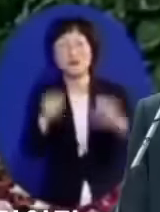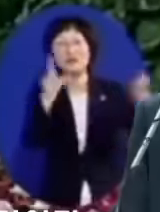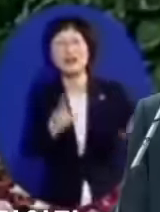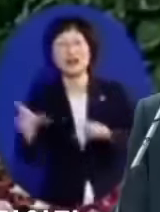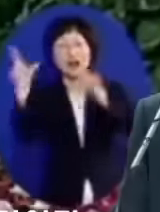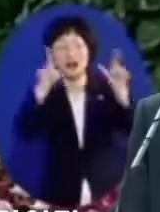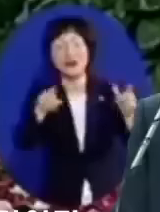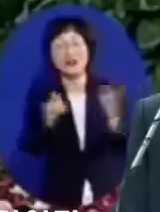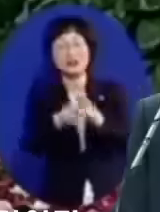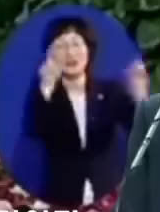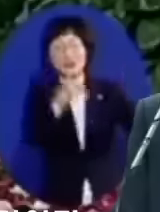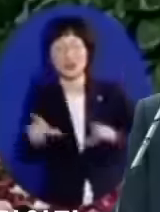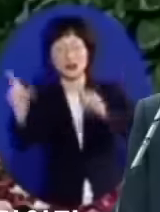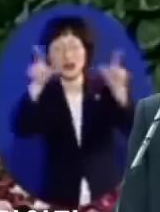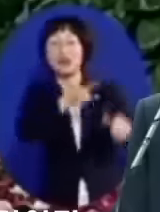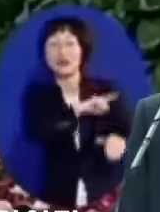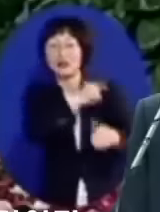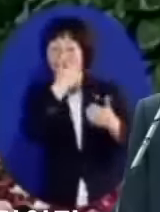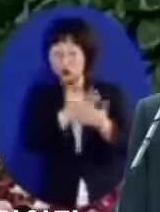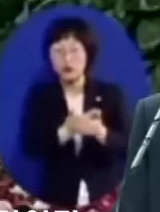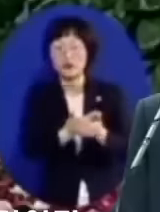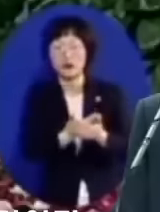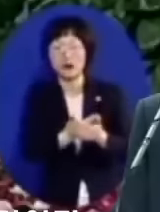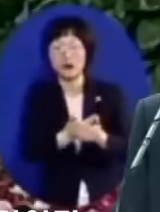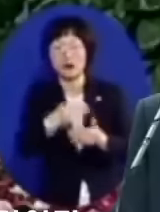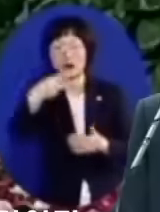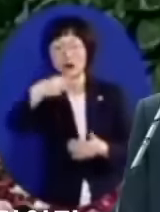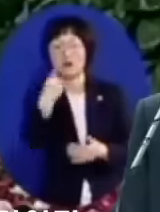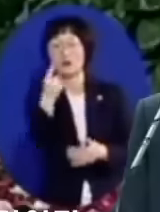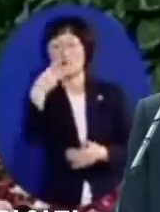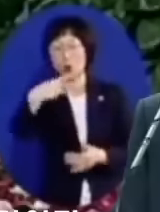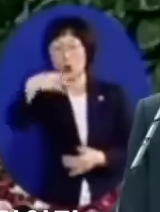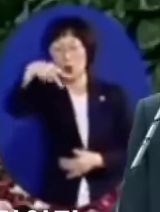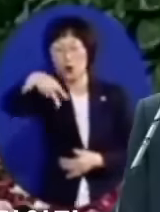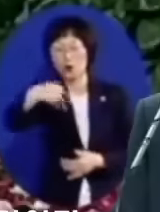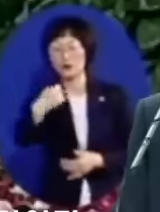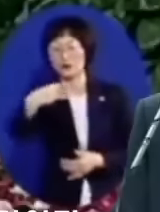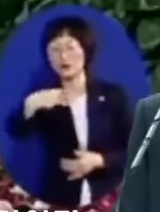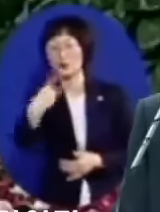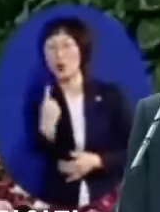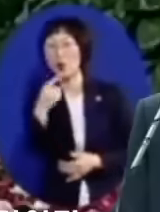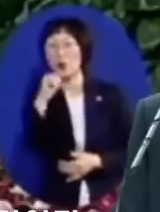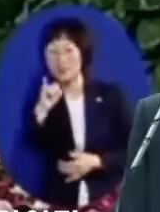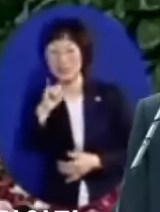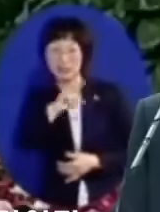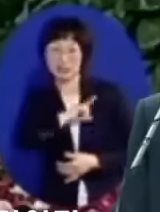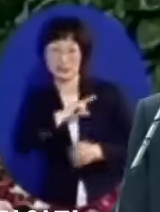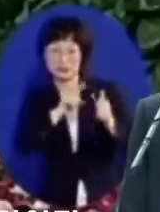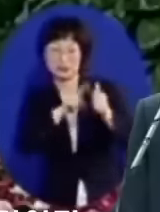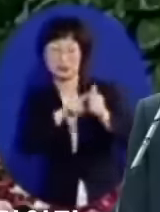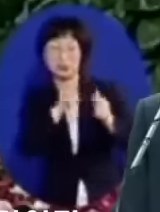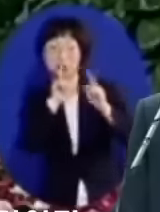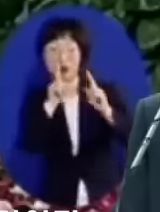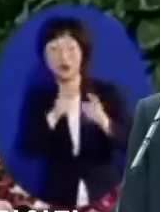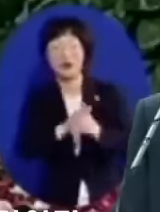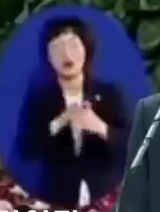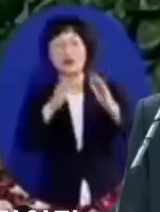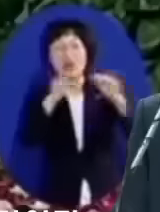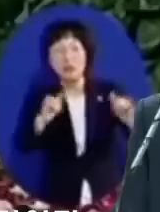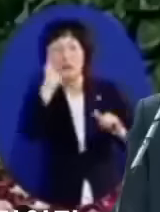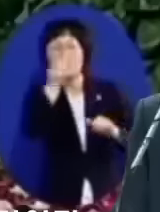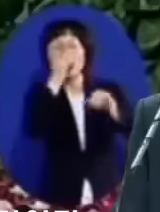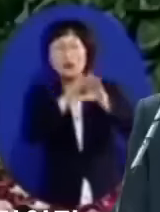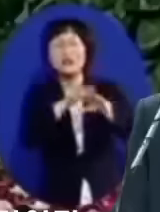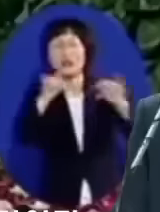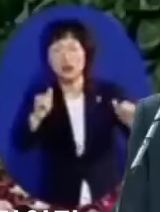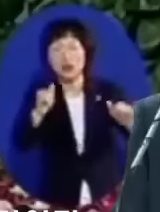우리 신앙 생활에 가장 중요합니다. 톨스토이는 이런 말을 했습니다. 사람이 성자일수록 자신을 죄인의 괴수라고